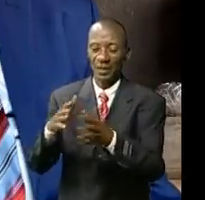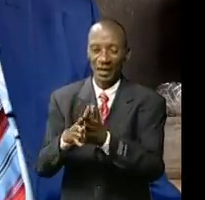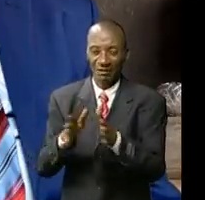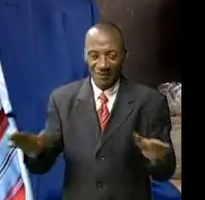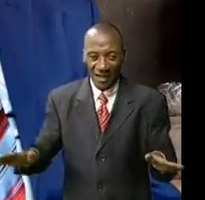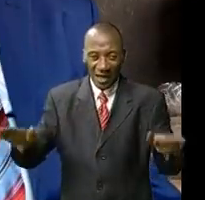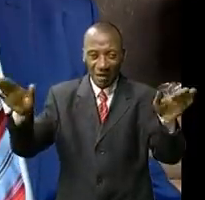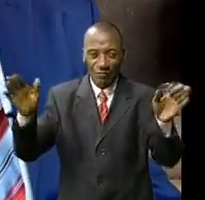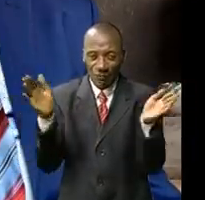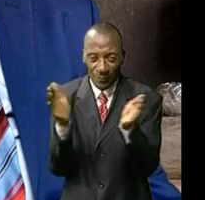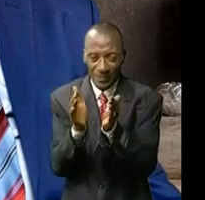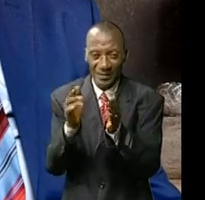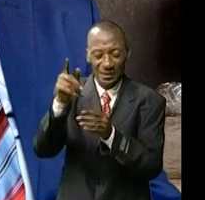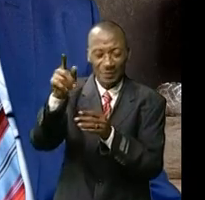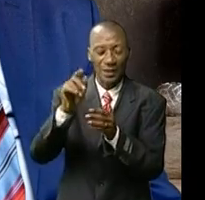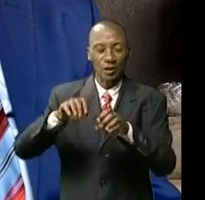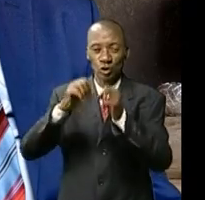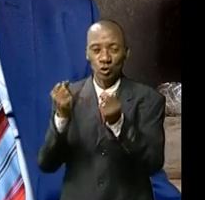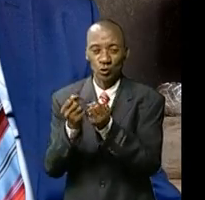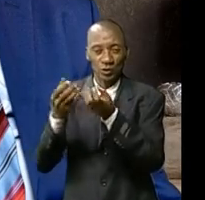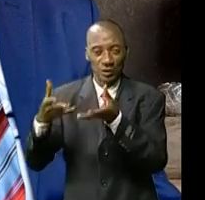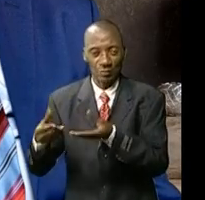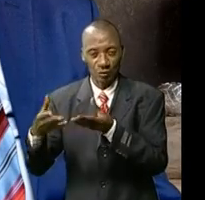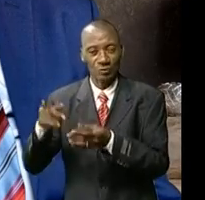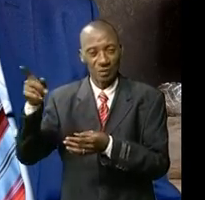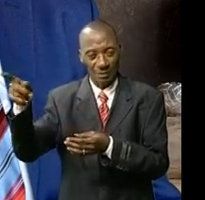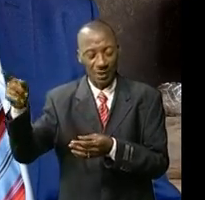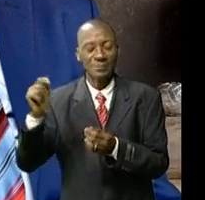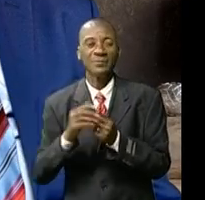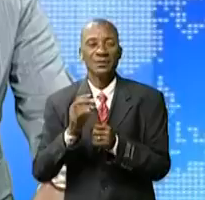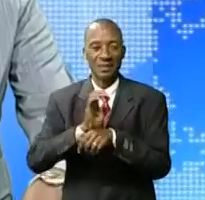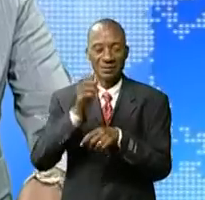signé Révérend Pasteur Moïse Mbiye, secrétaire général permanent.